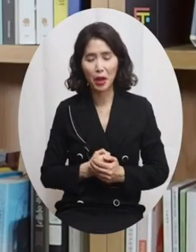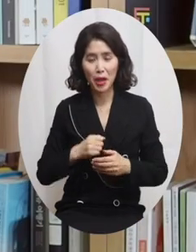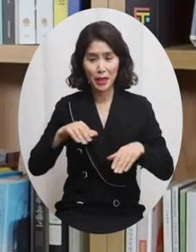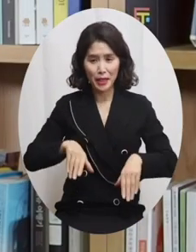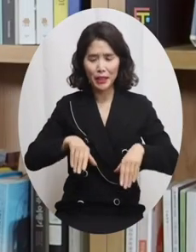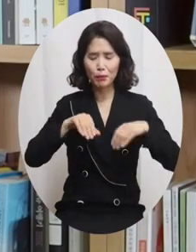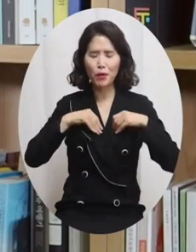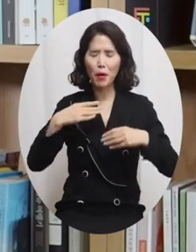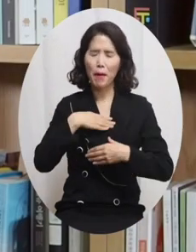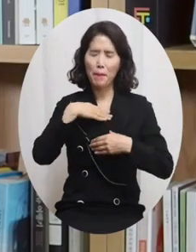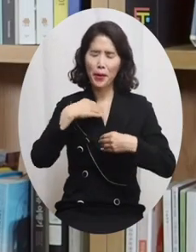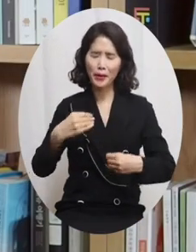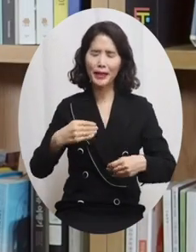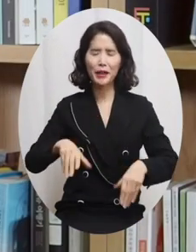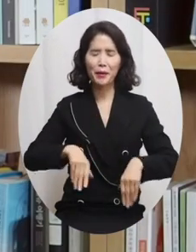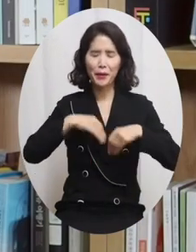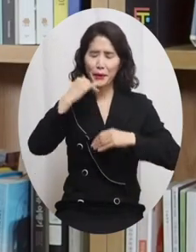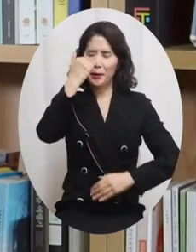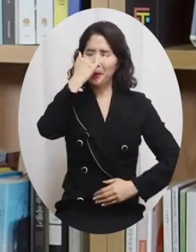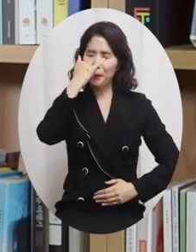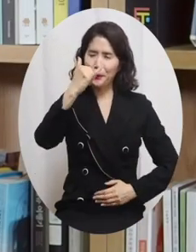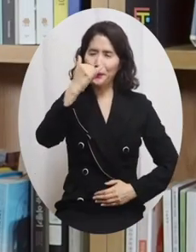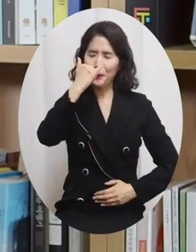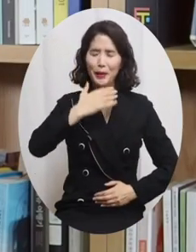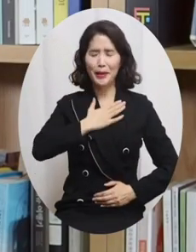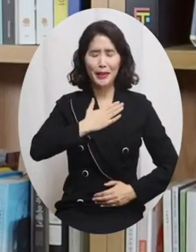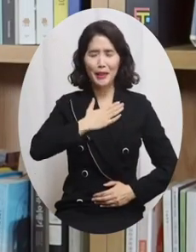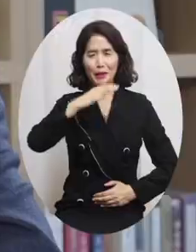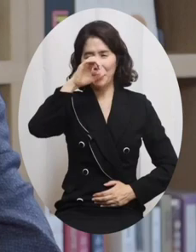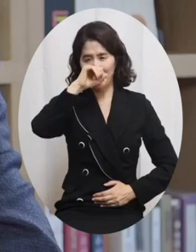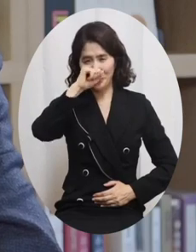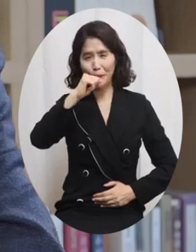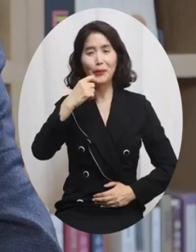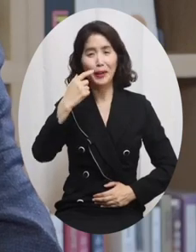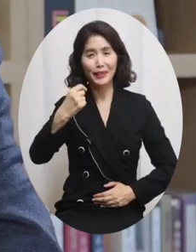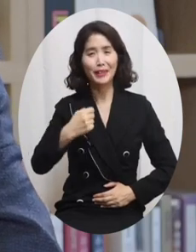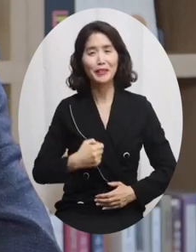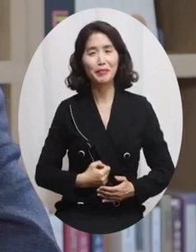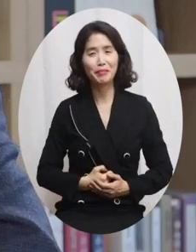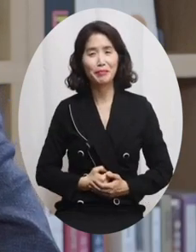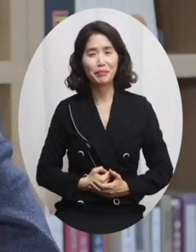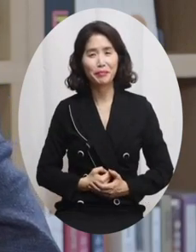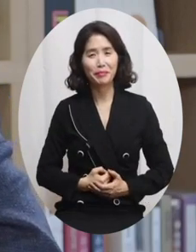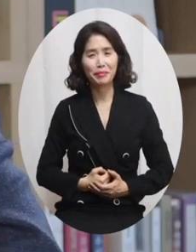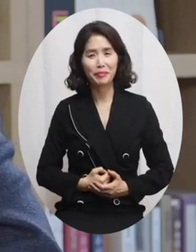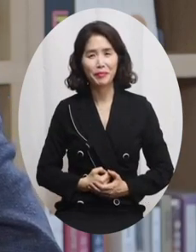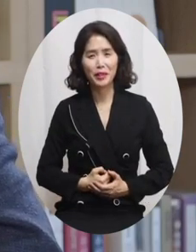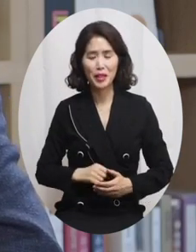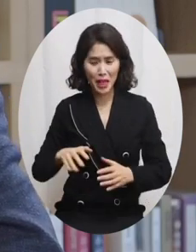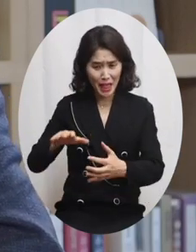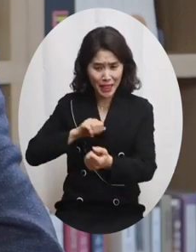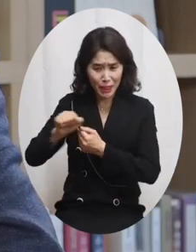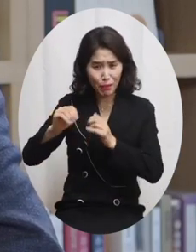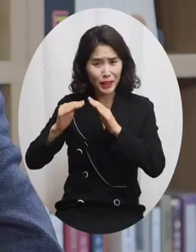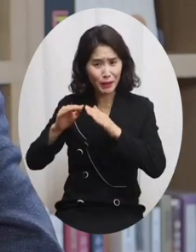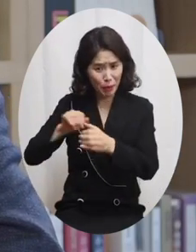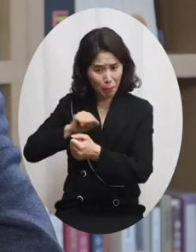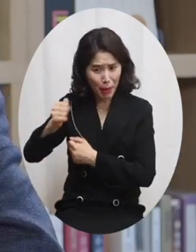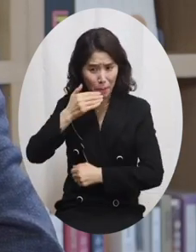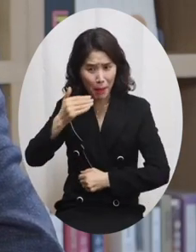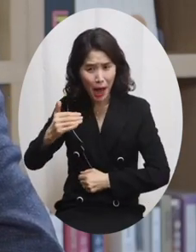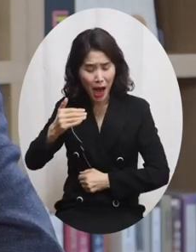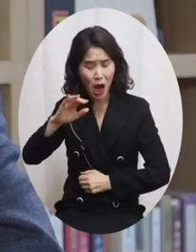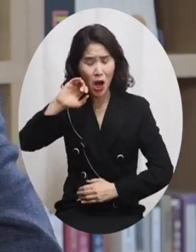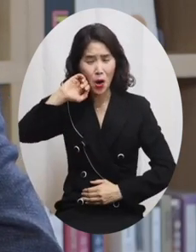뽀송뽀송한 세물에서 주무시게 그렇죠. 되면 사실 기분도 많이 이분은 예. 그 빨래하기가 상당히 어렵고 그러게요 예. 집에서